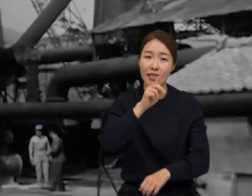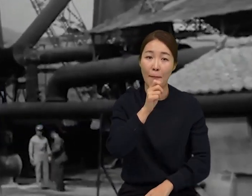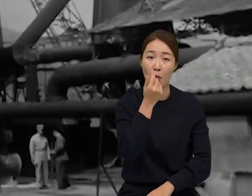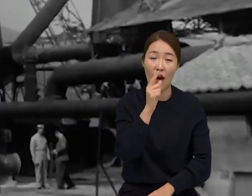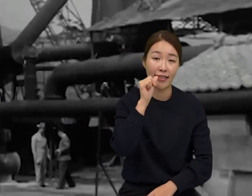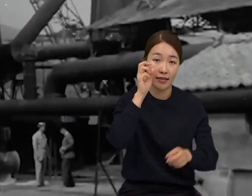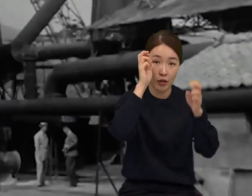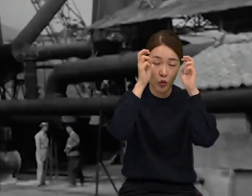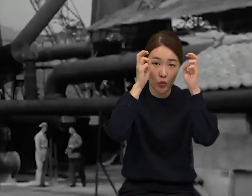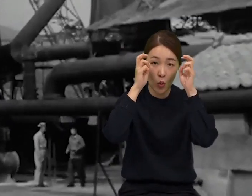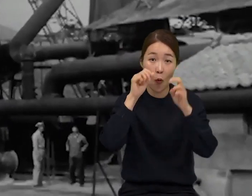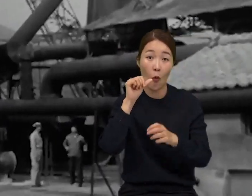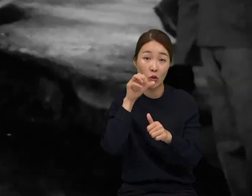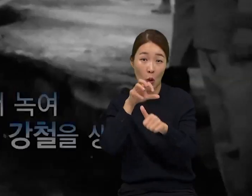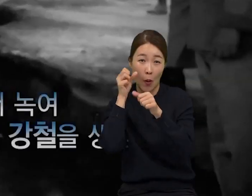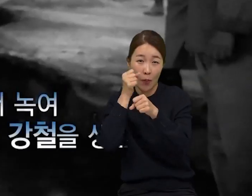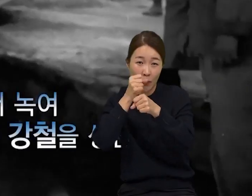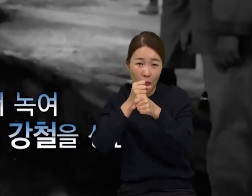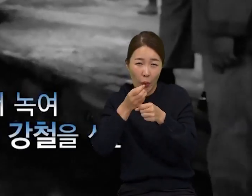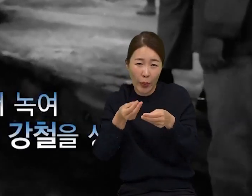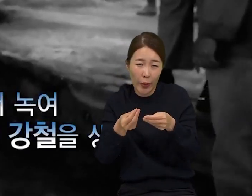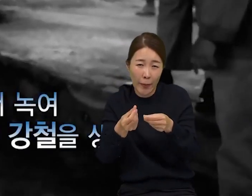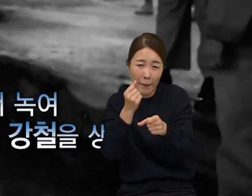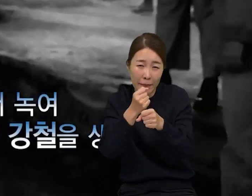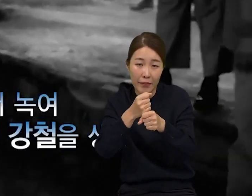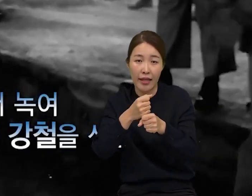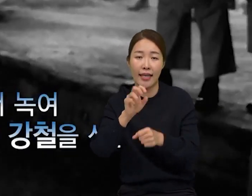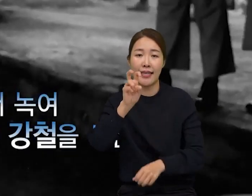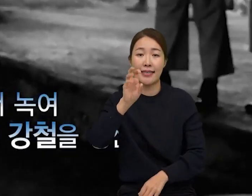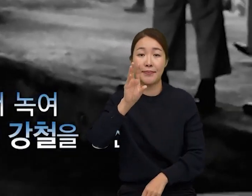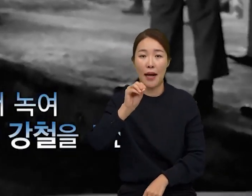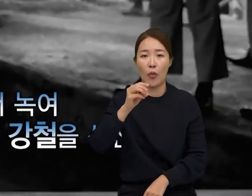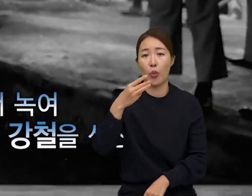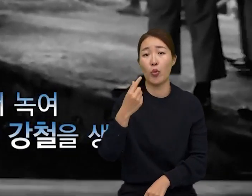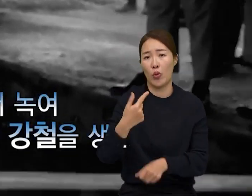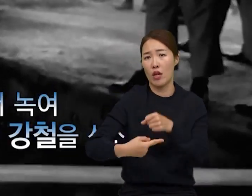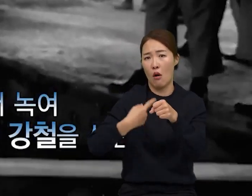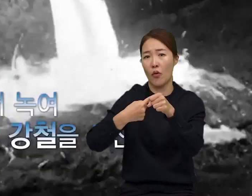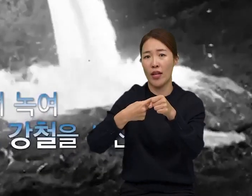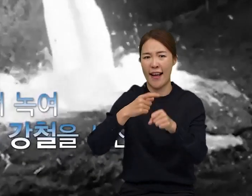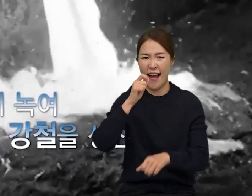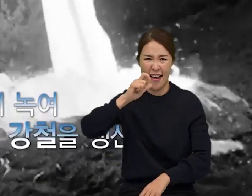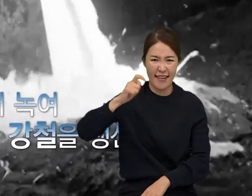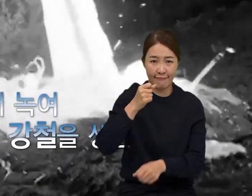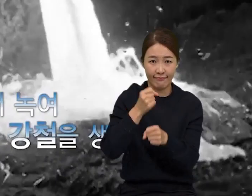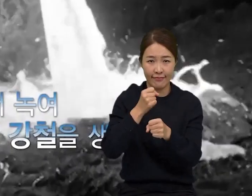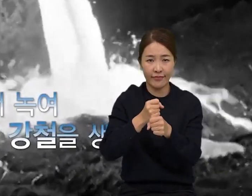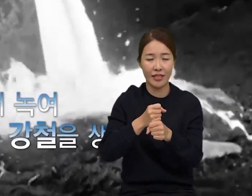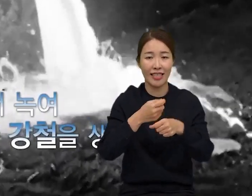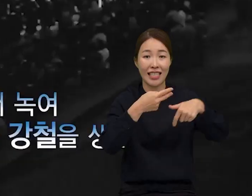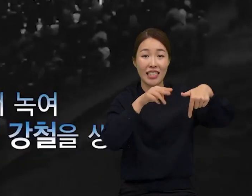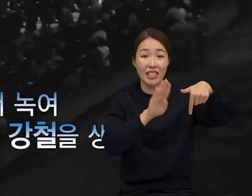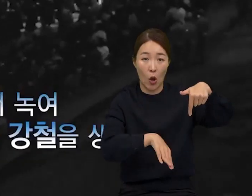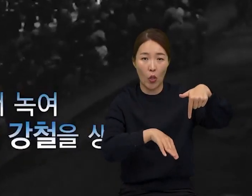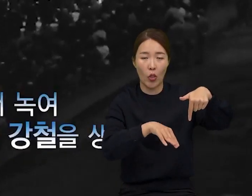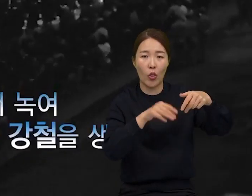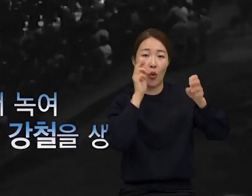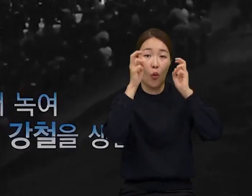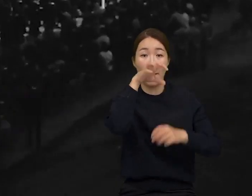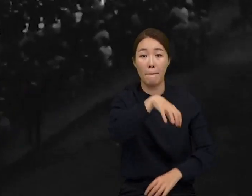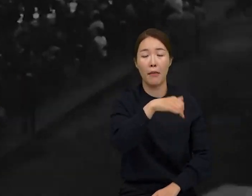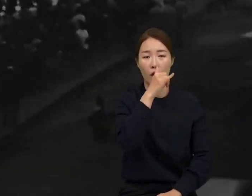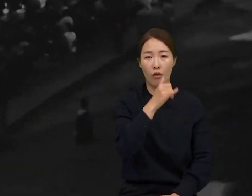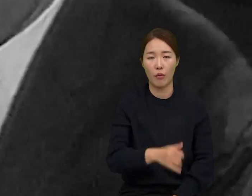삼화제철소와 고철을 평로에서 녹여 연간 20만 톤가량의 강괴를 생산하는 인천중공업이 있었다.